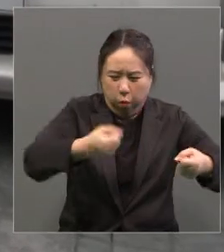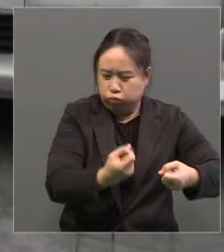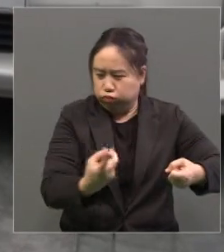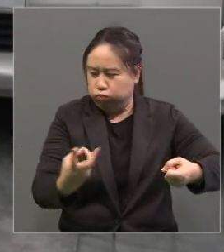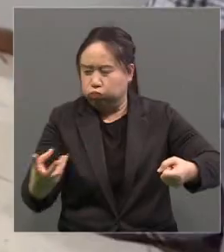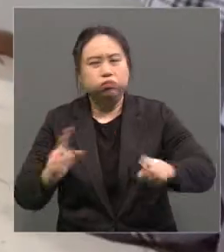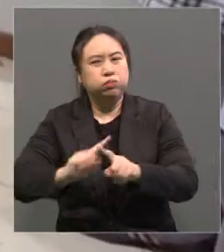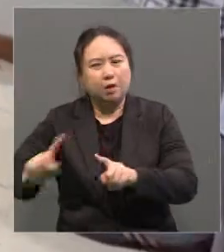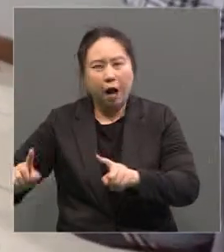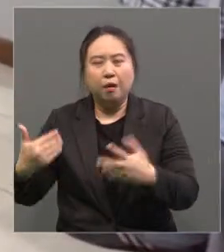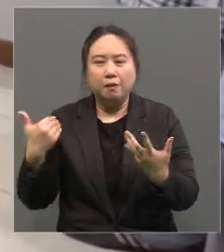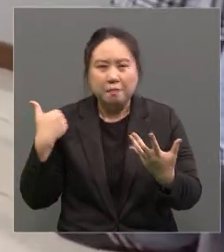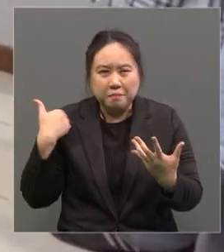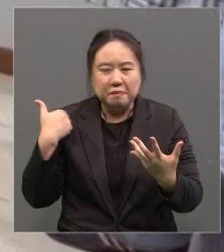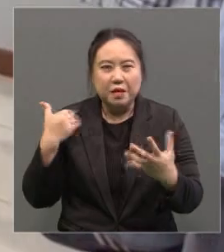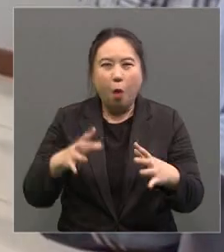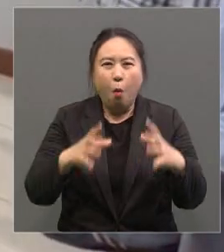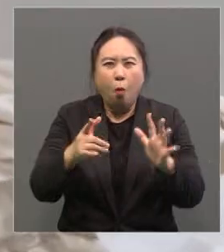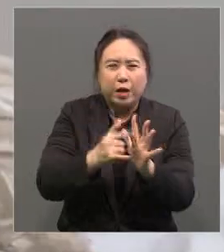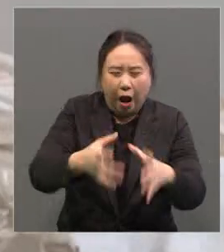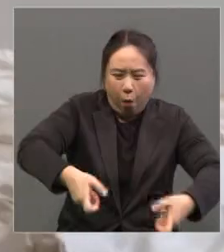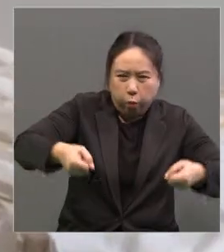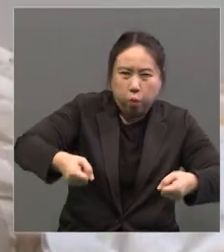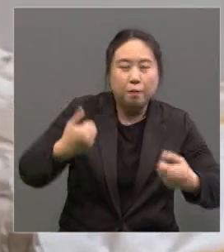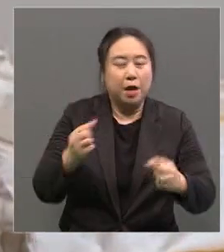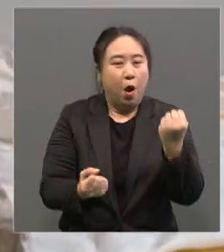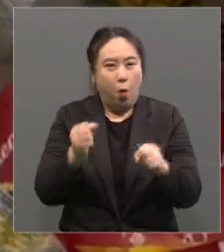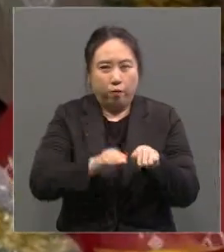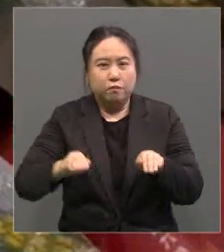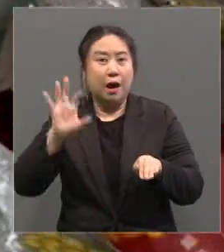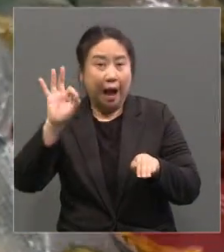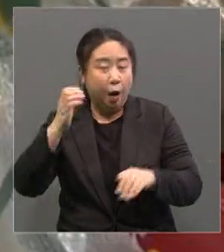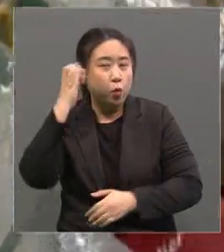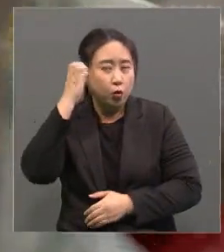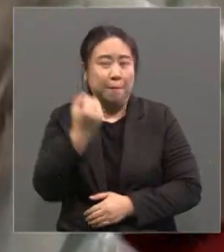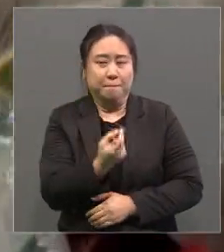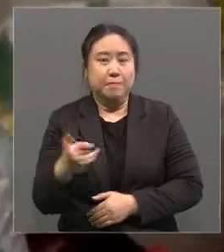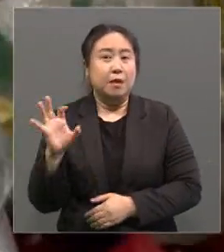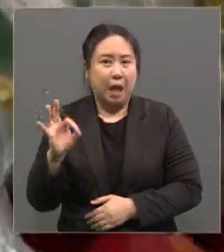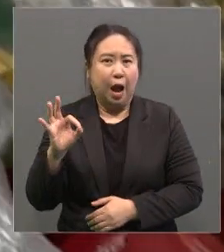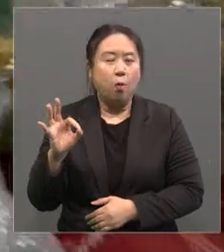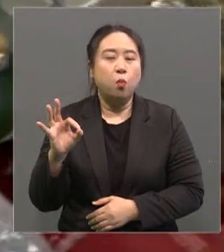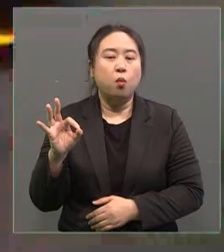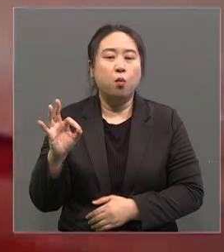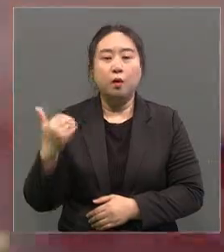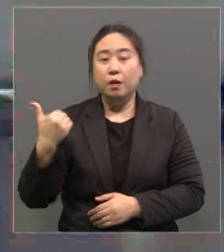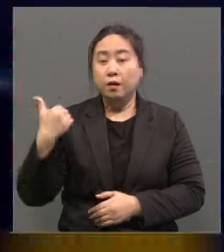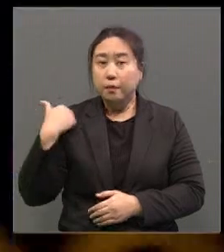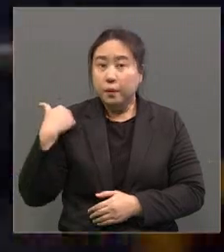มี544กระสอบยึดรถยนต์9คันโทรศัพท์มือถืออีก9เครื่องแล้วก็ยัง